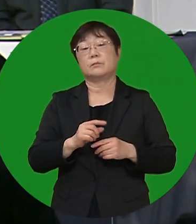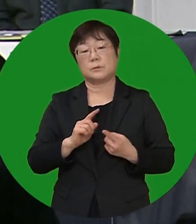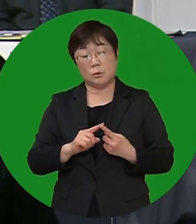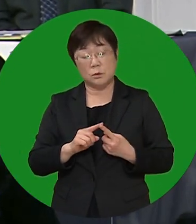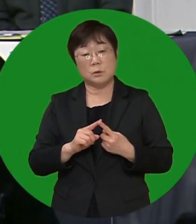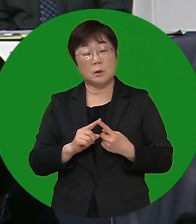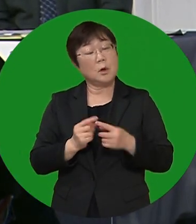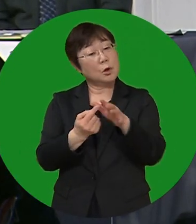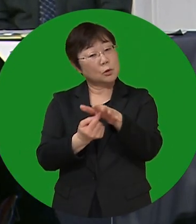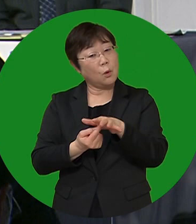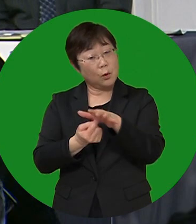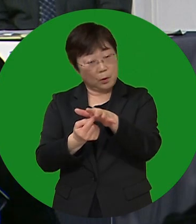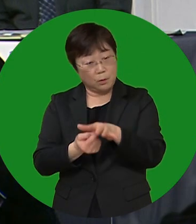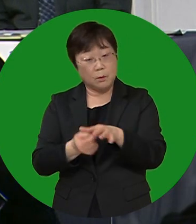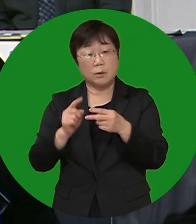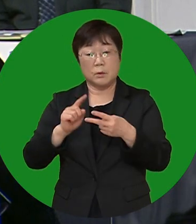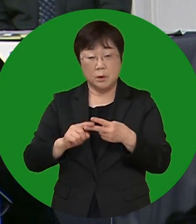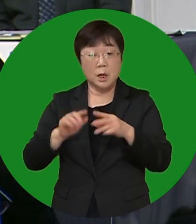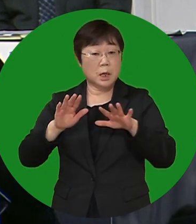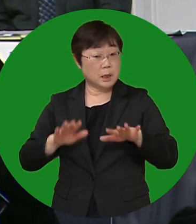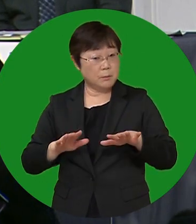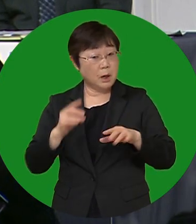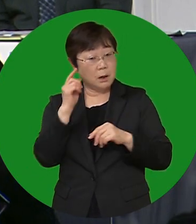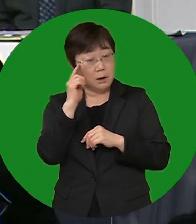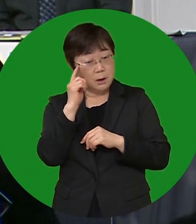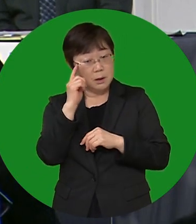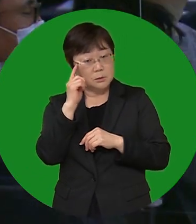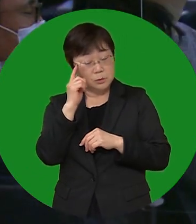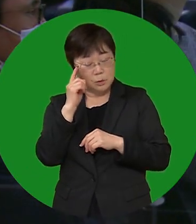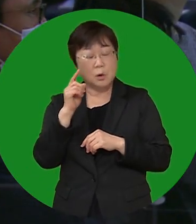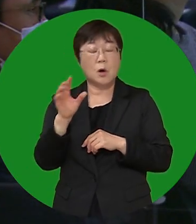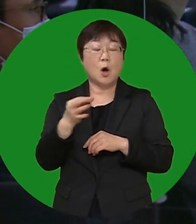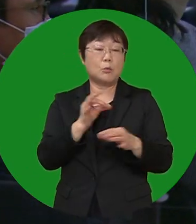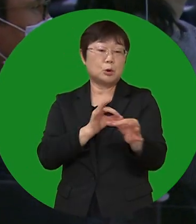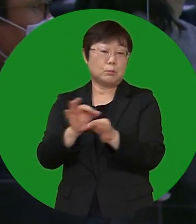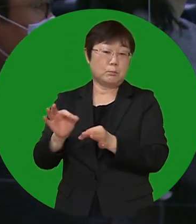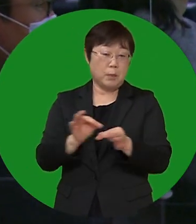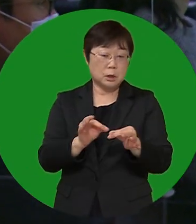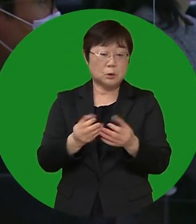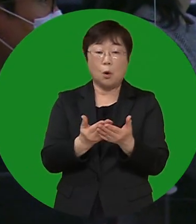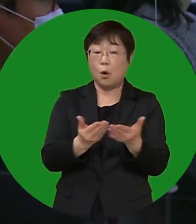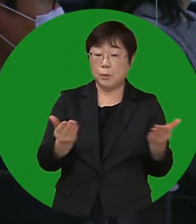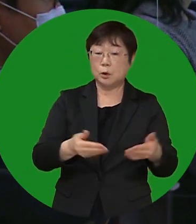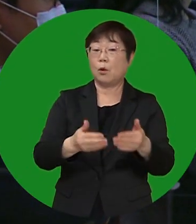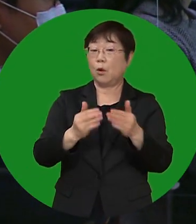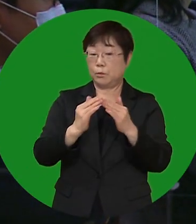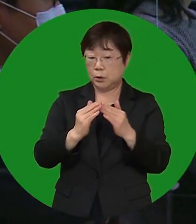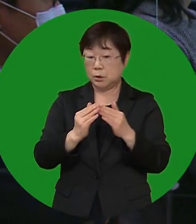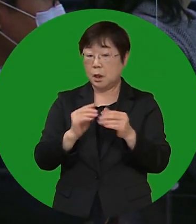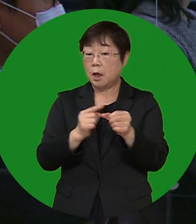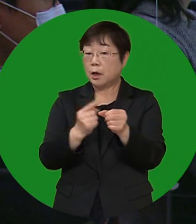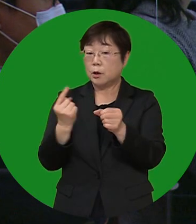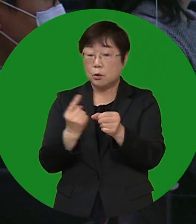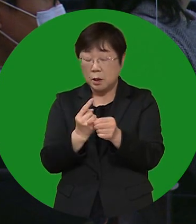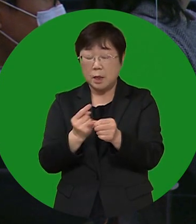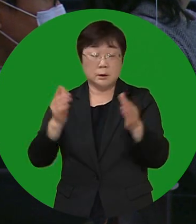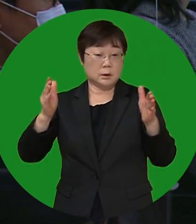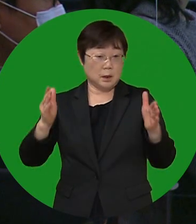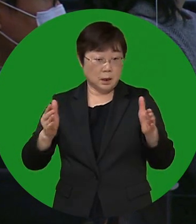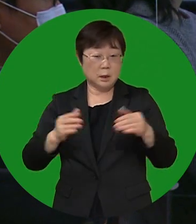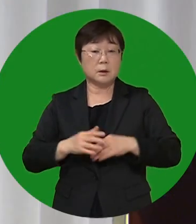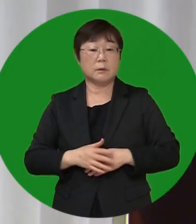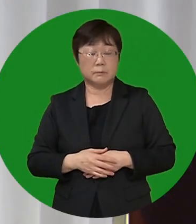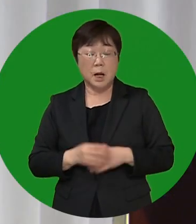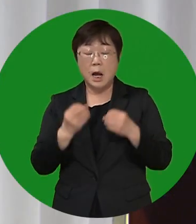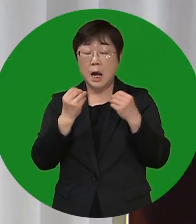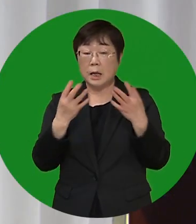それから農業今考えますと物販のショップのオープン去年の時期だけ